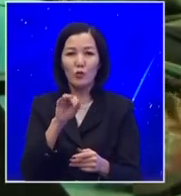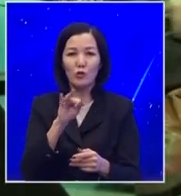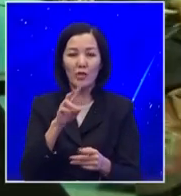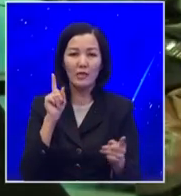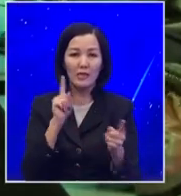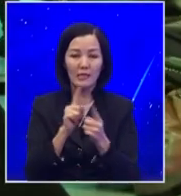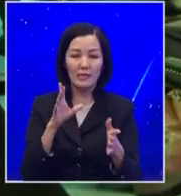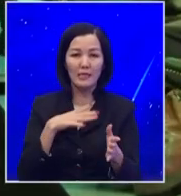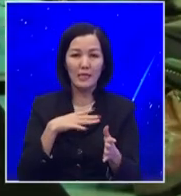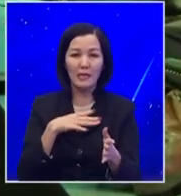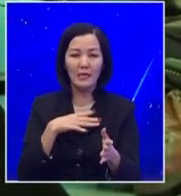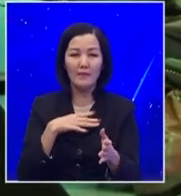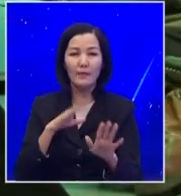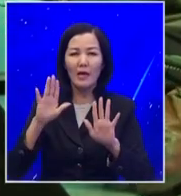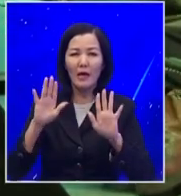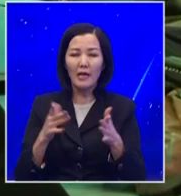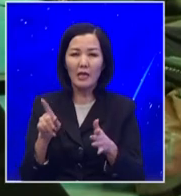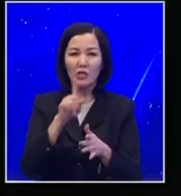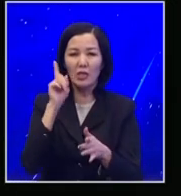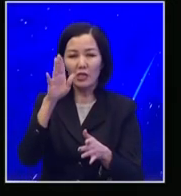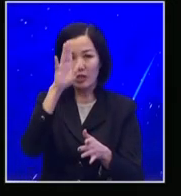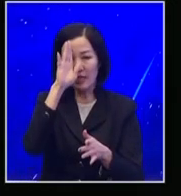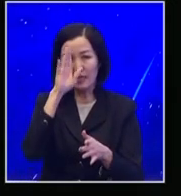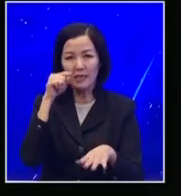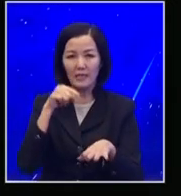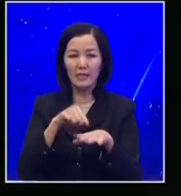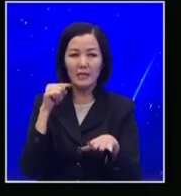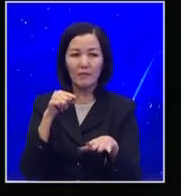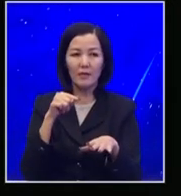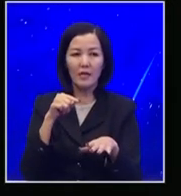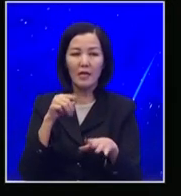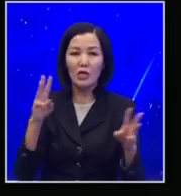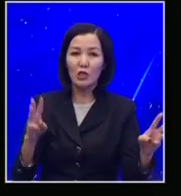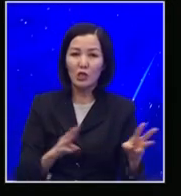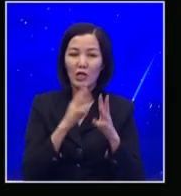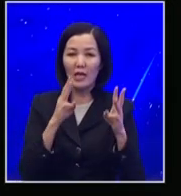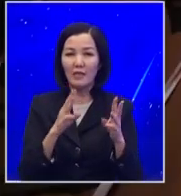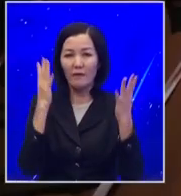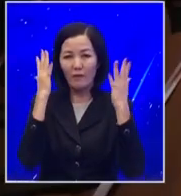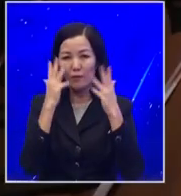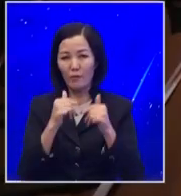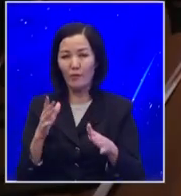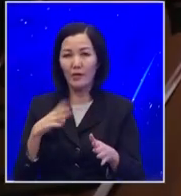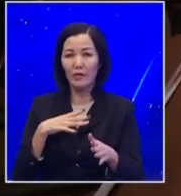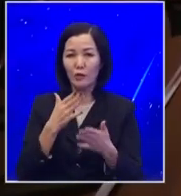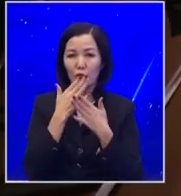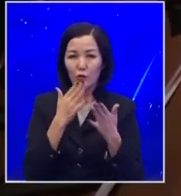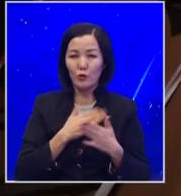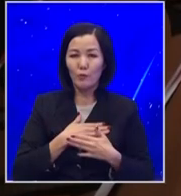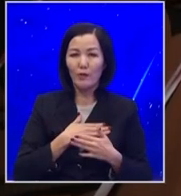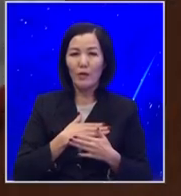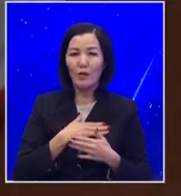кездестіреді. Аспаннан жай түскендей жас жігіттің албырт сезіміне шоқ түсіп, ессіз күй кешеді. Ай дидарлы